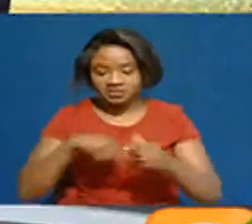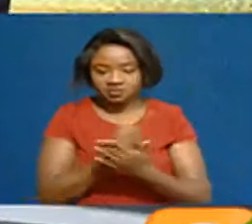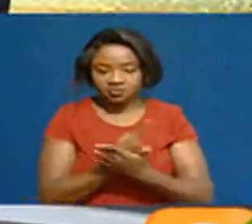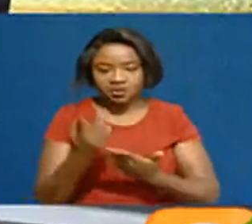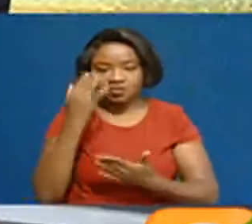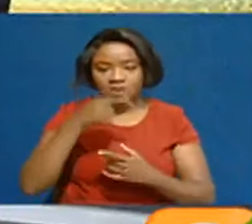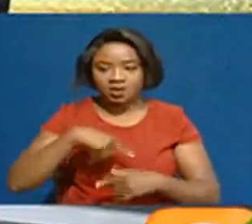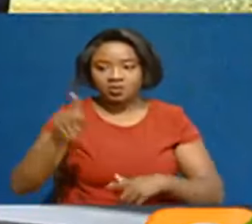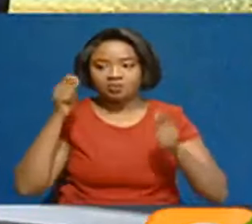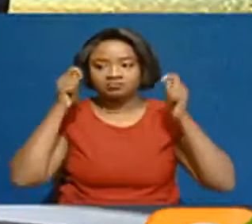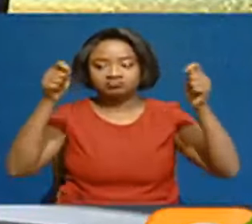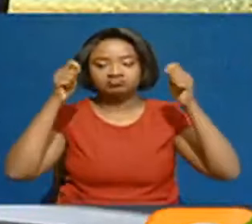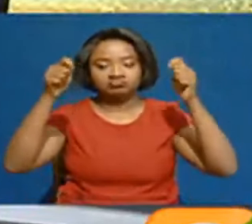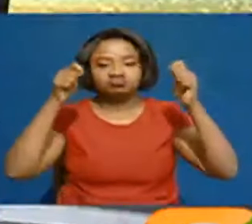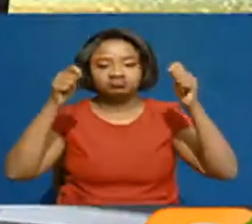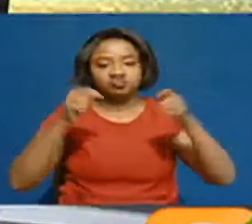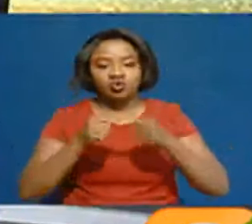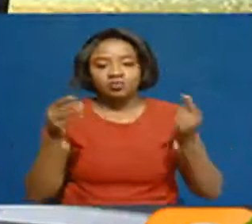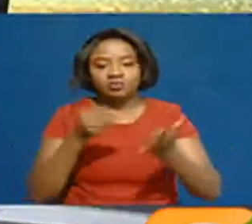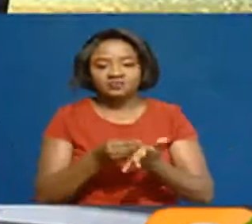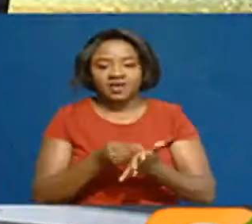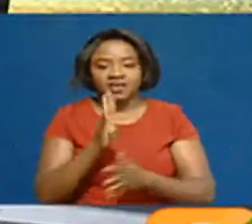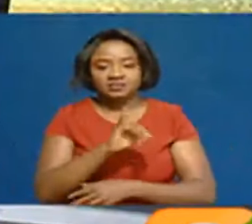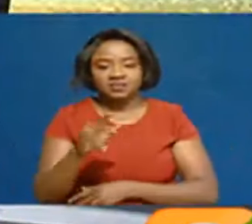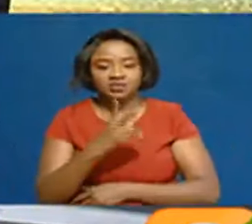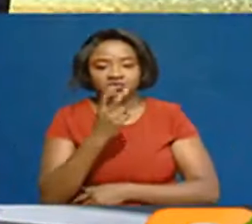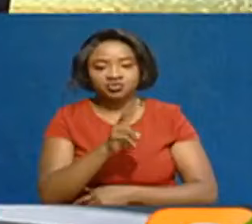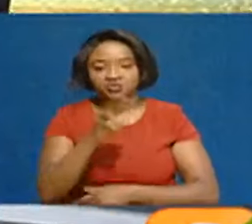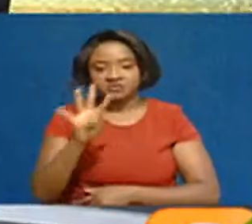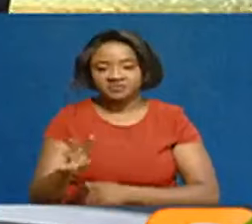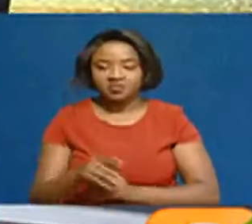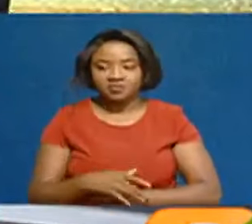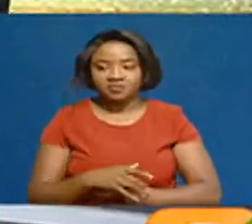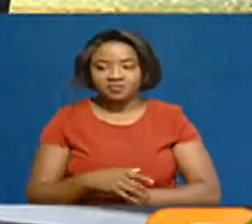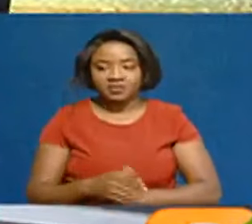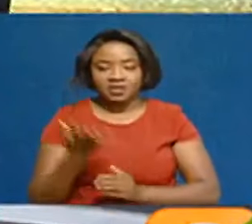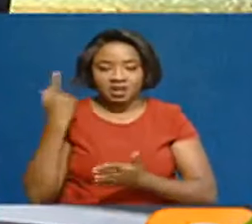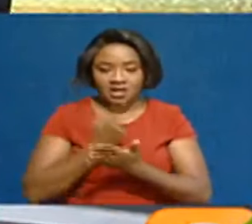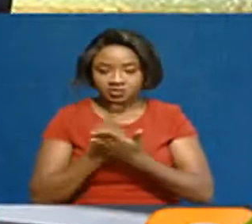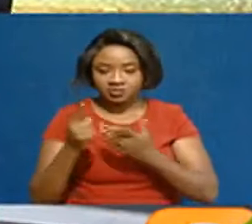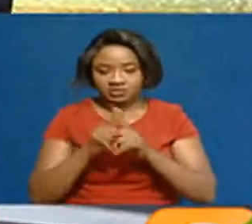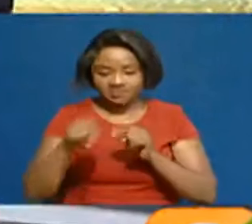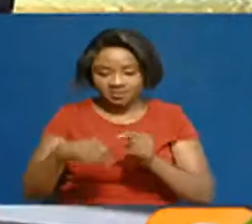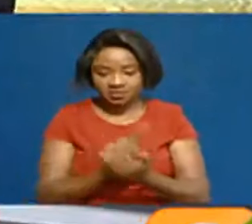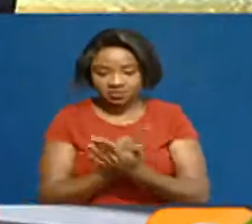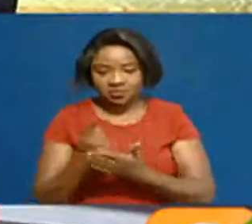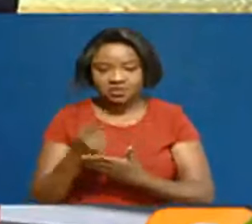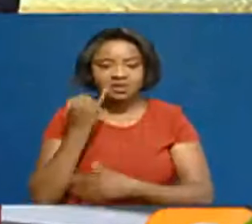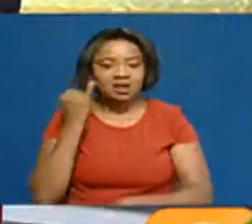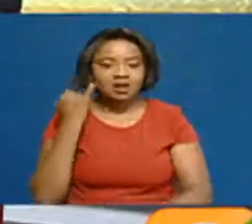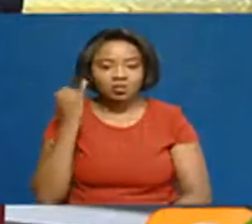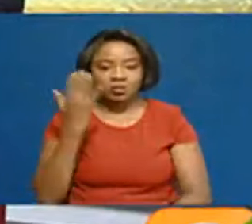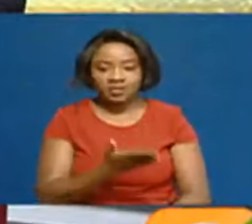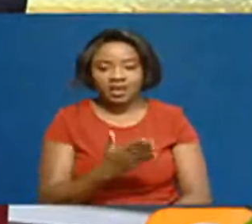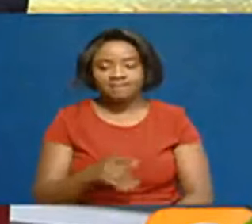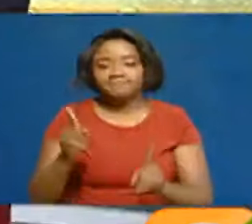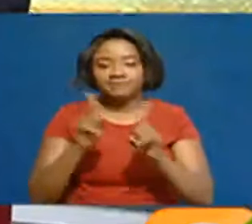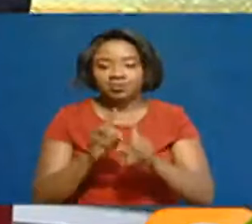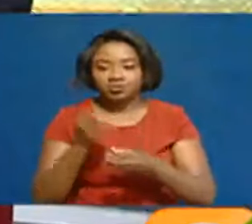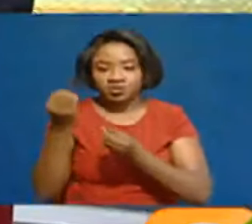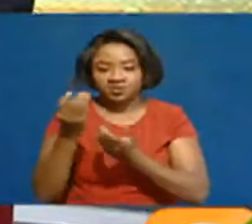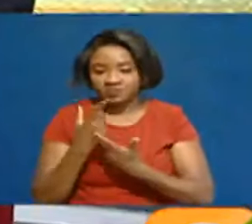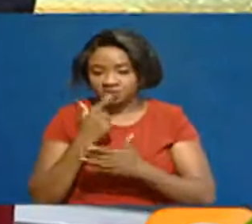ya kupinga mswada wa fedha wa mwaka 2024 jijini Nairobi wiki iliyopita na wiki hii katika kaunti ya Nakuru. Na kama ripota wetu